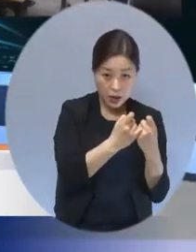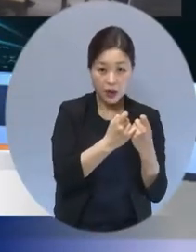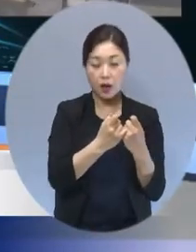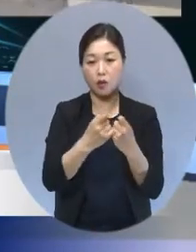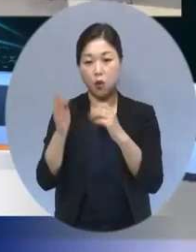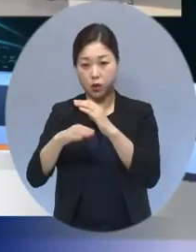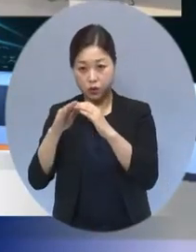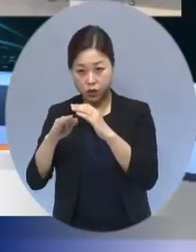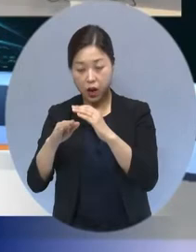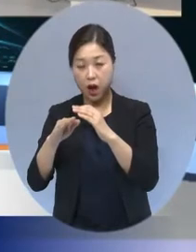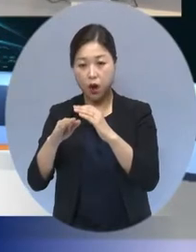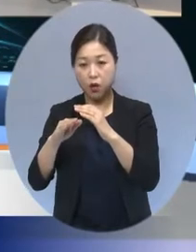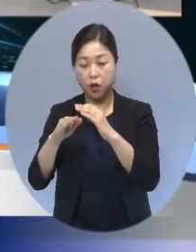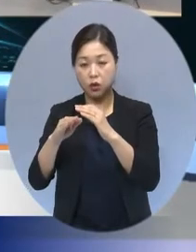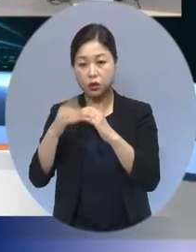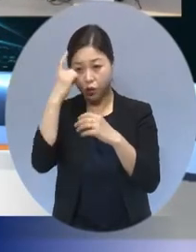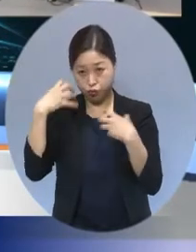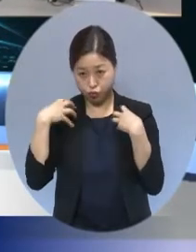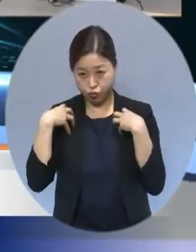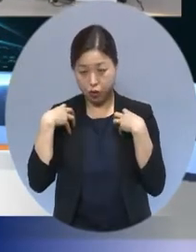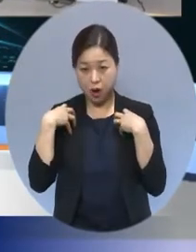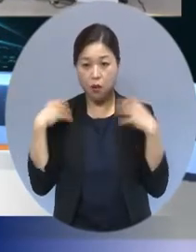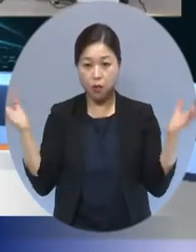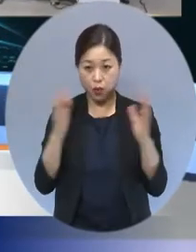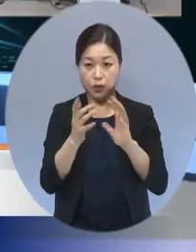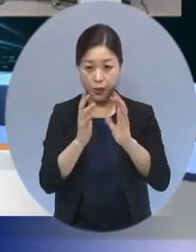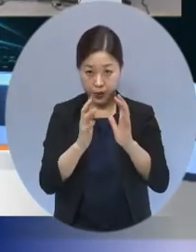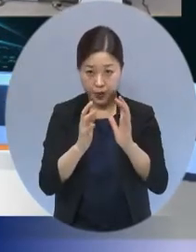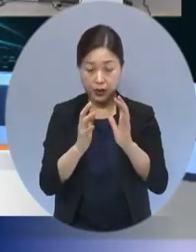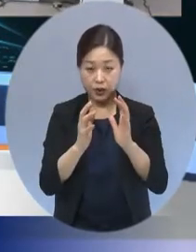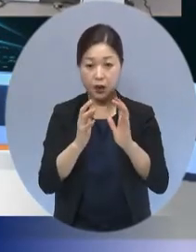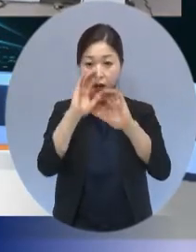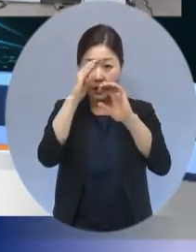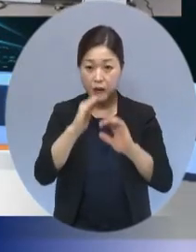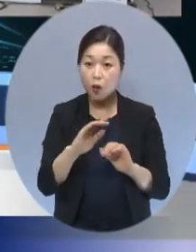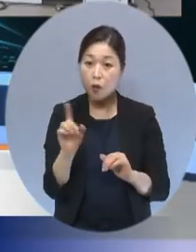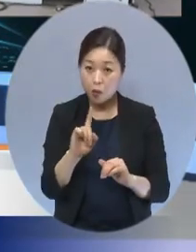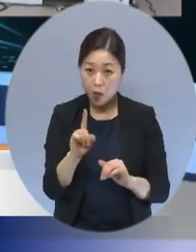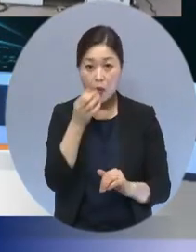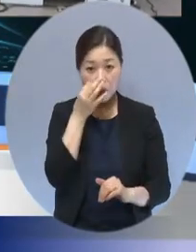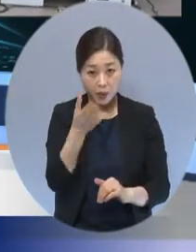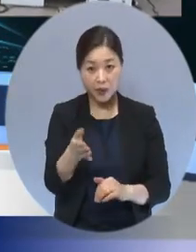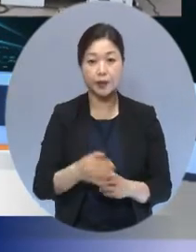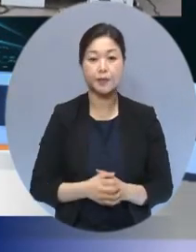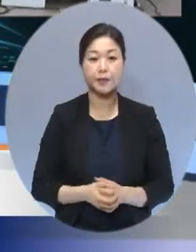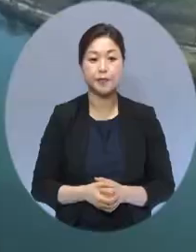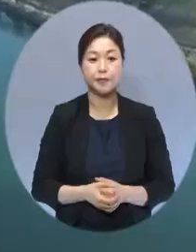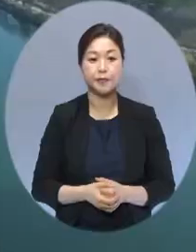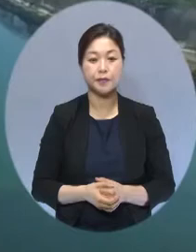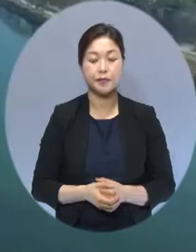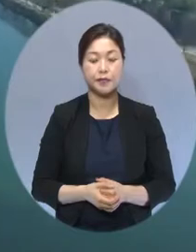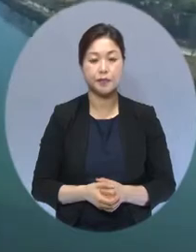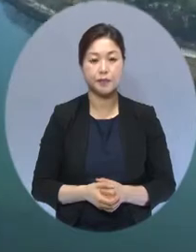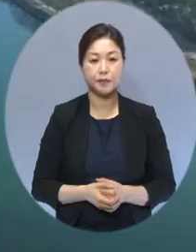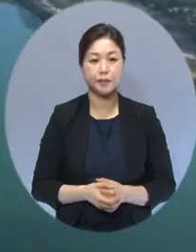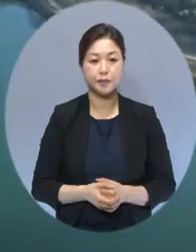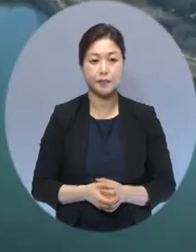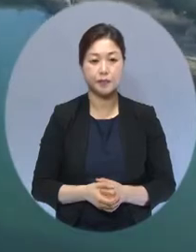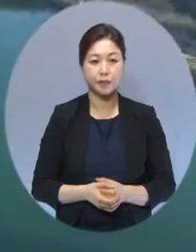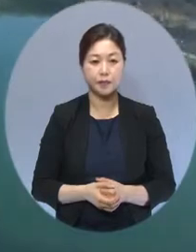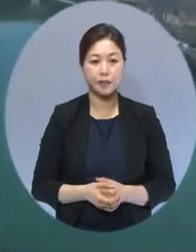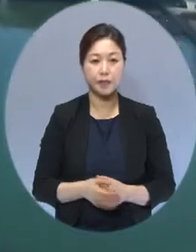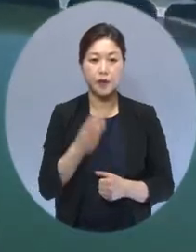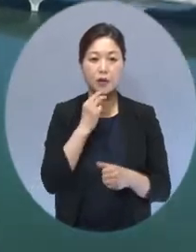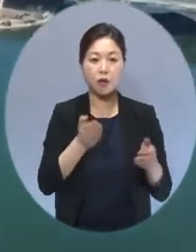시간이 마련됐습니다. 어떠한 이야기들이 나왔을까요? 권용찬 기자가 들어봤습니다. 경기도